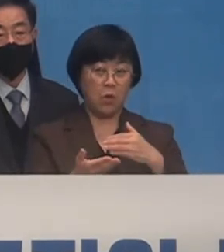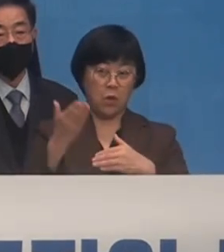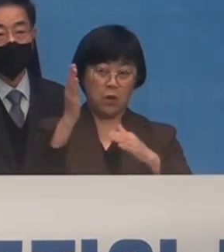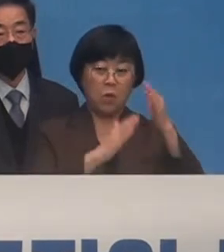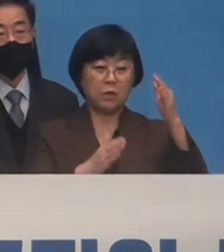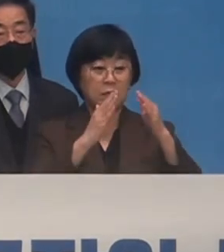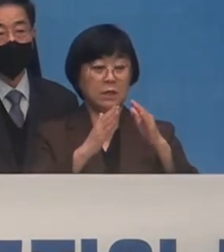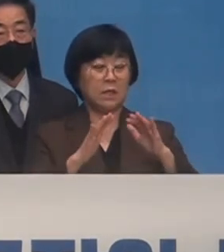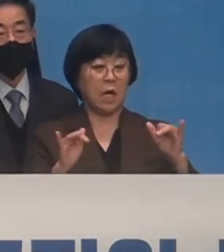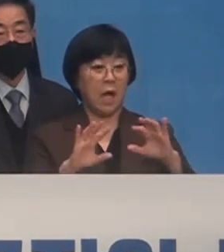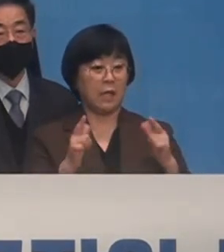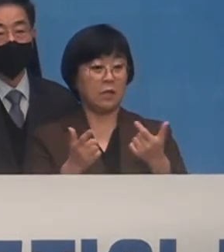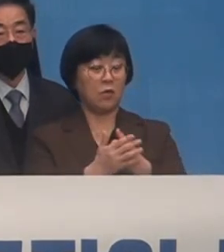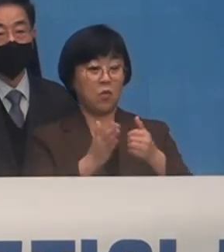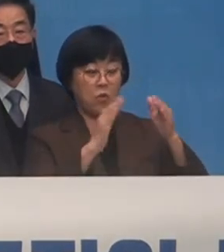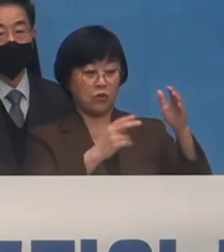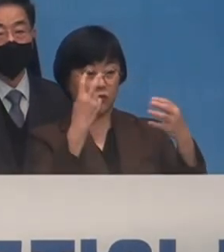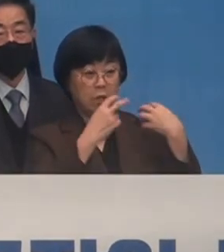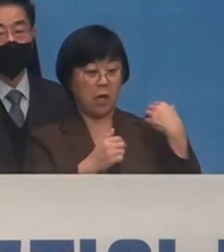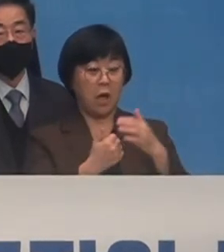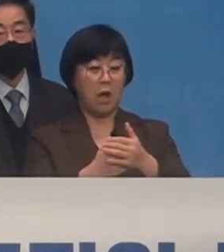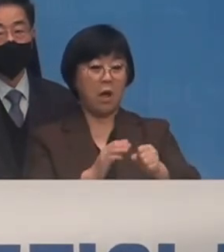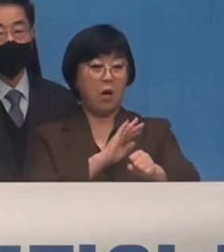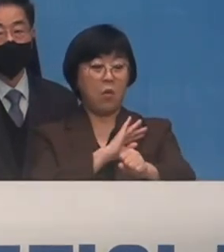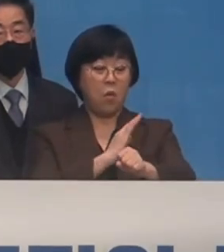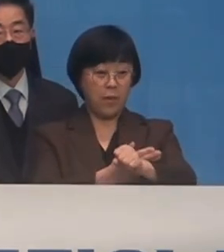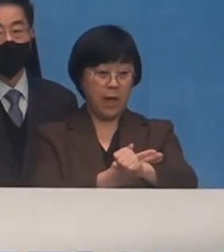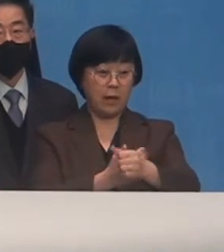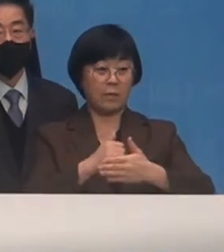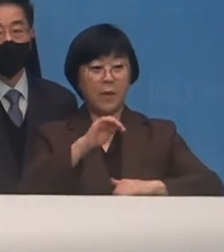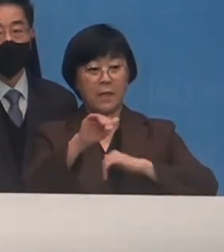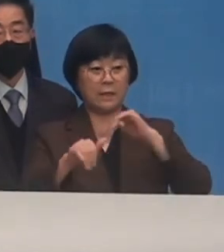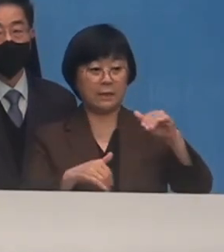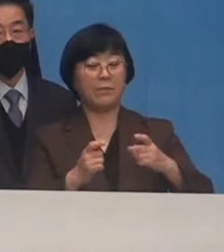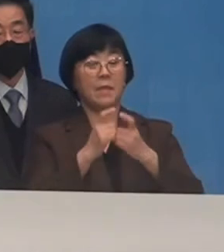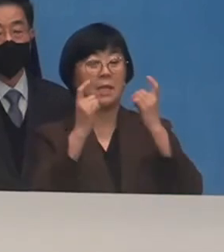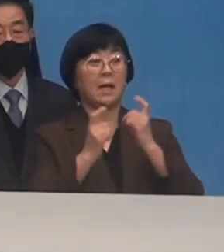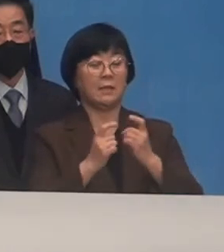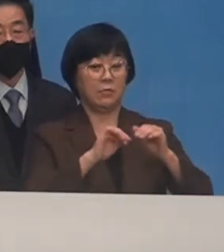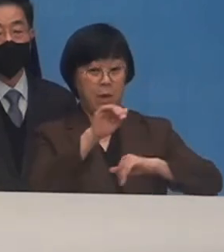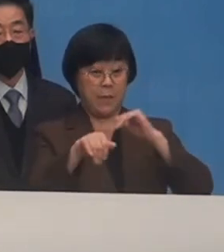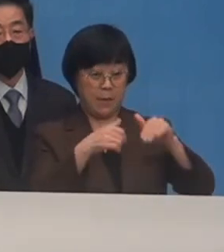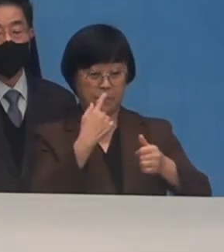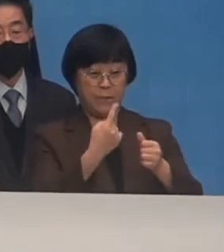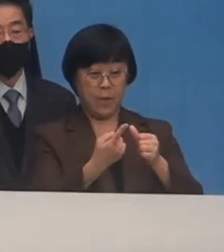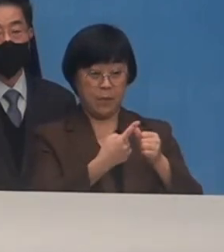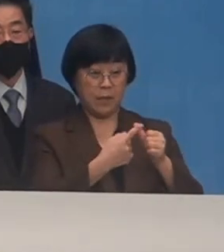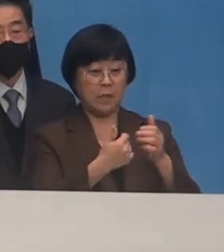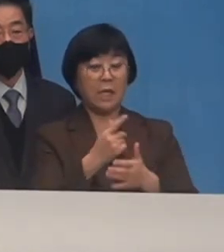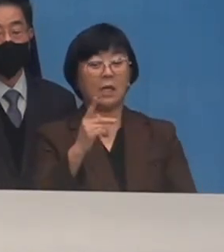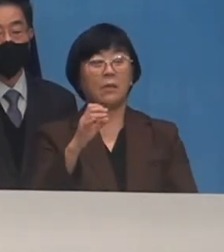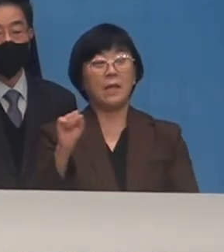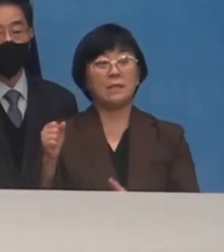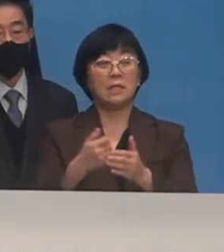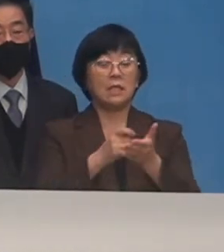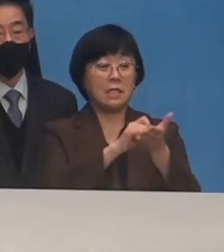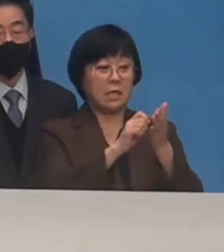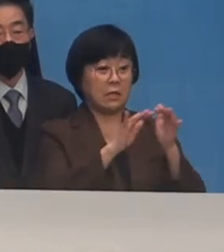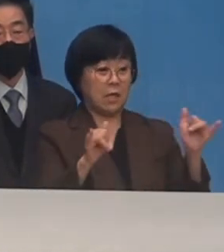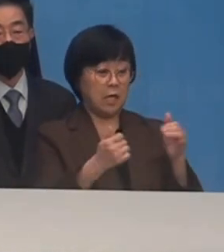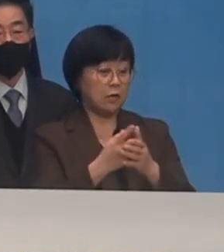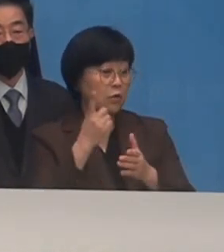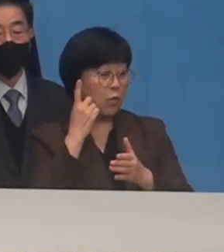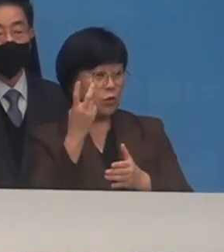공직자들이 아니어서 공수처가 월권이자 민간인 사찰로 비판받고 있다. 특히 KBS 기자들에 대한 통신